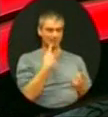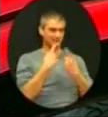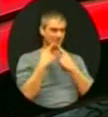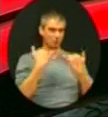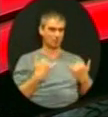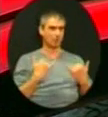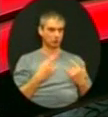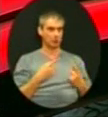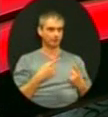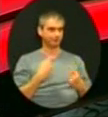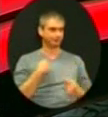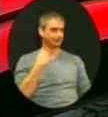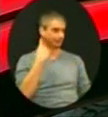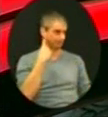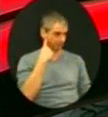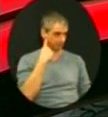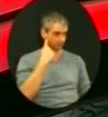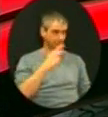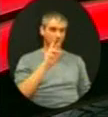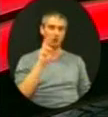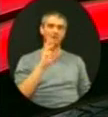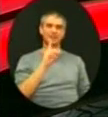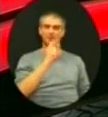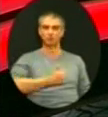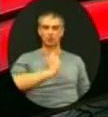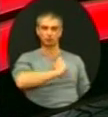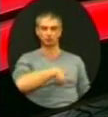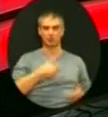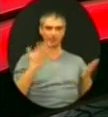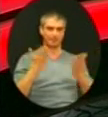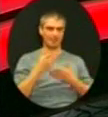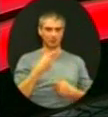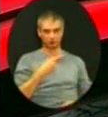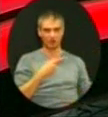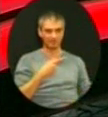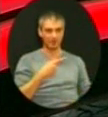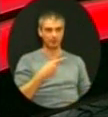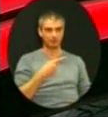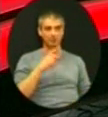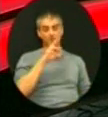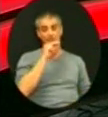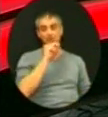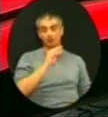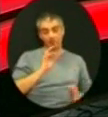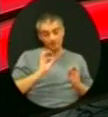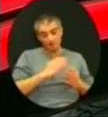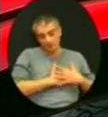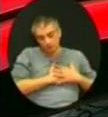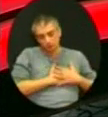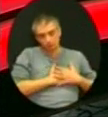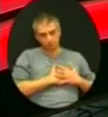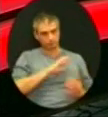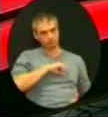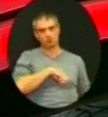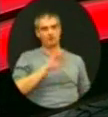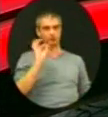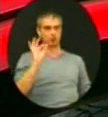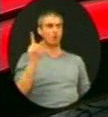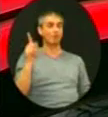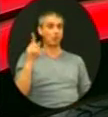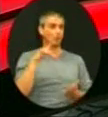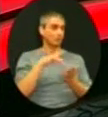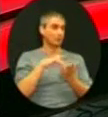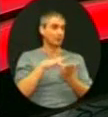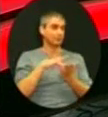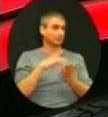הדיון היום. אני שמעתי את רוביק דנילוביץ', ראש עיריית באר שבע, מדבר ממש מדם ליבו, והוא